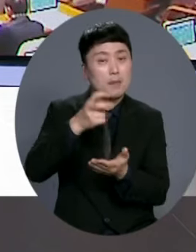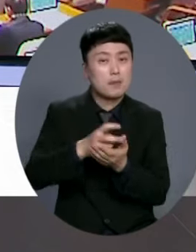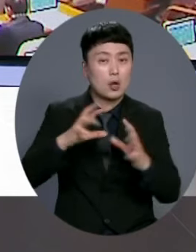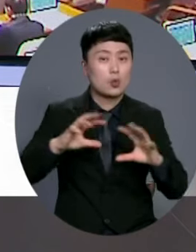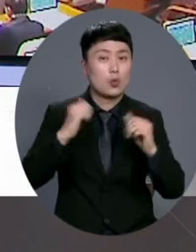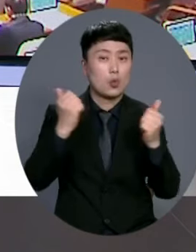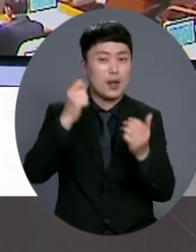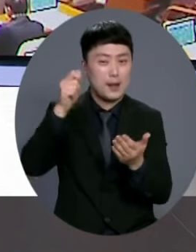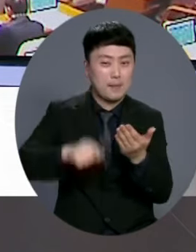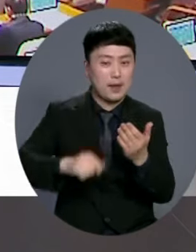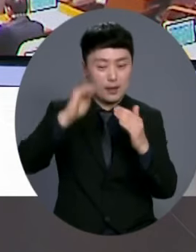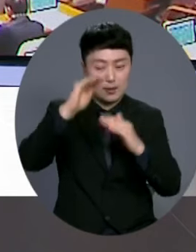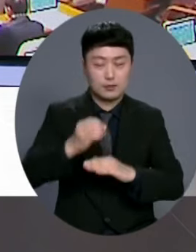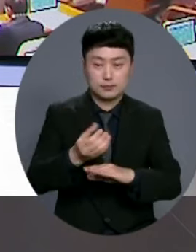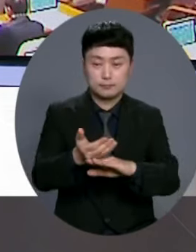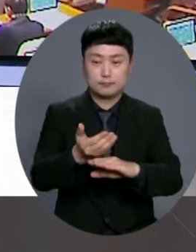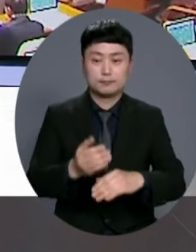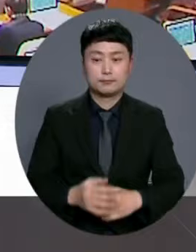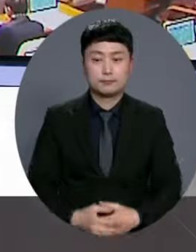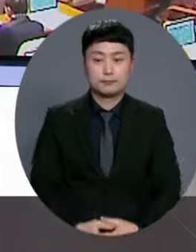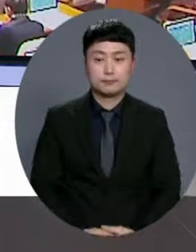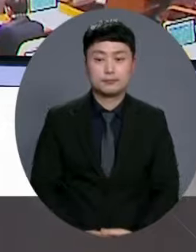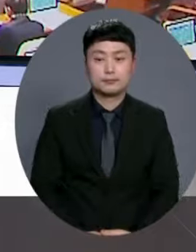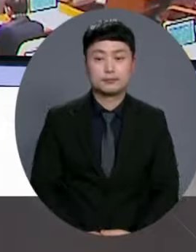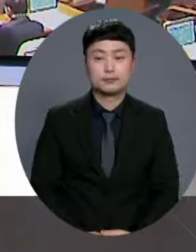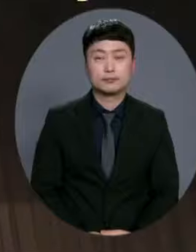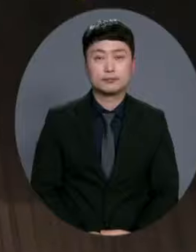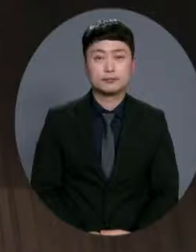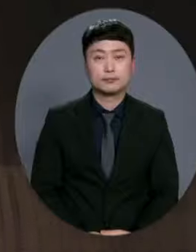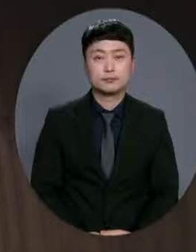통과 소식, 먼저 김은혜 기자가 보도합니다.